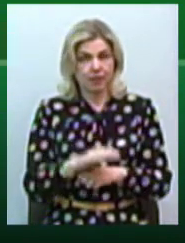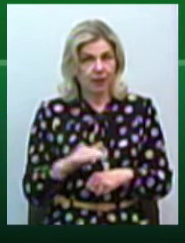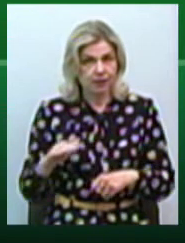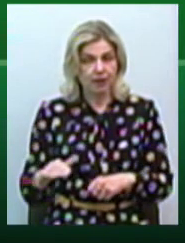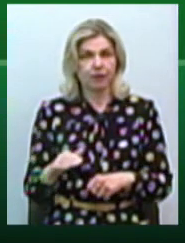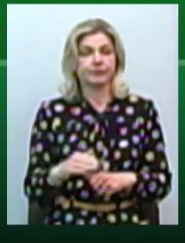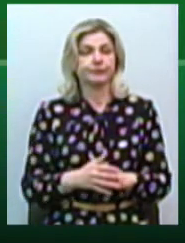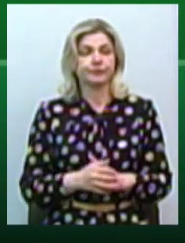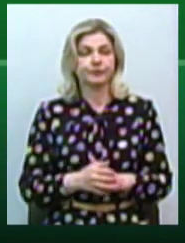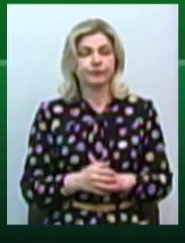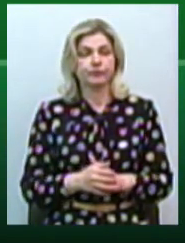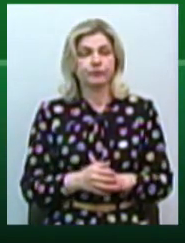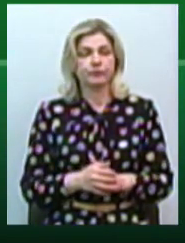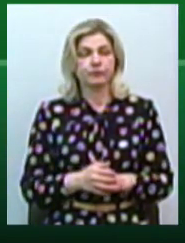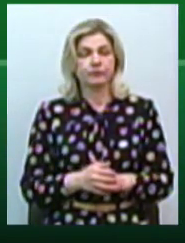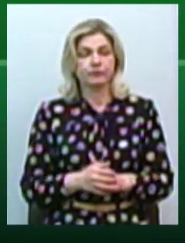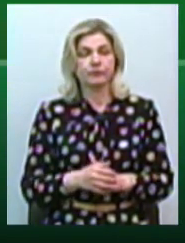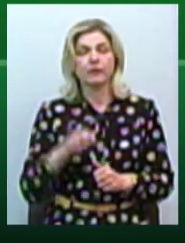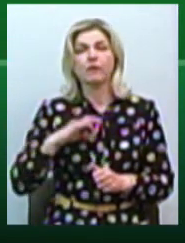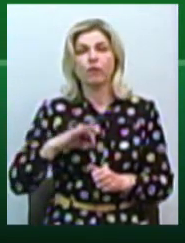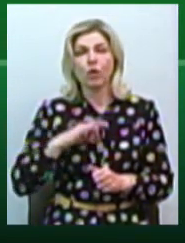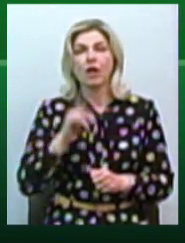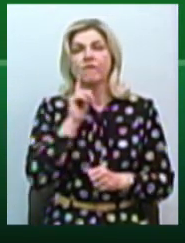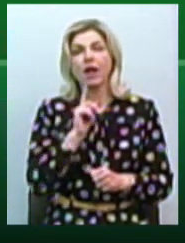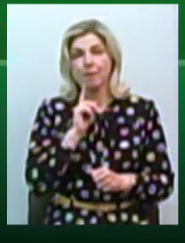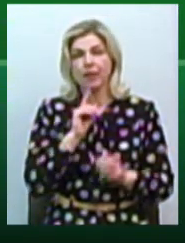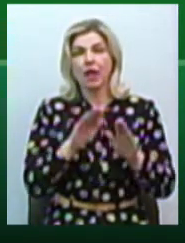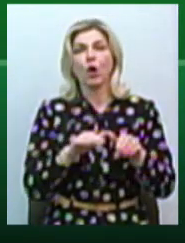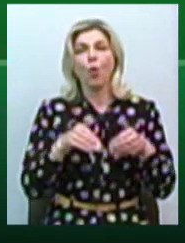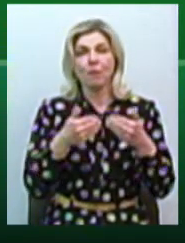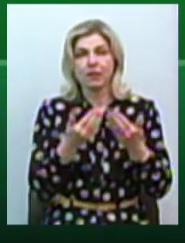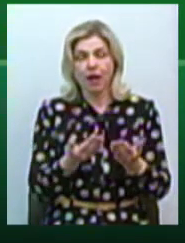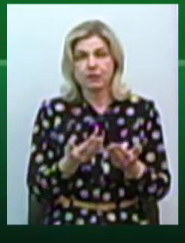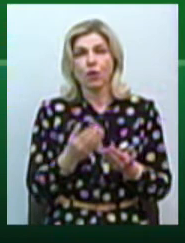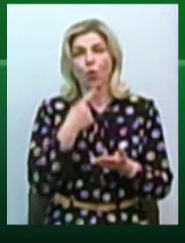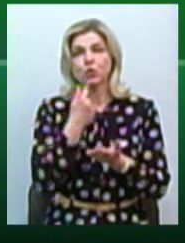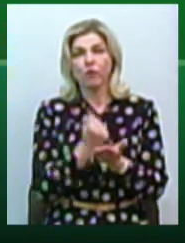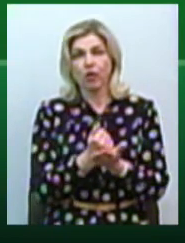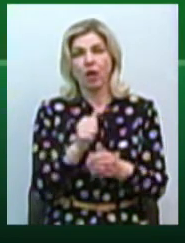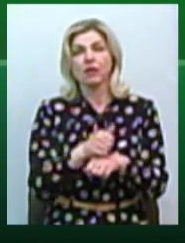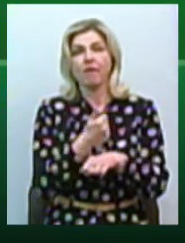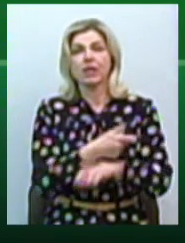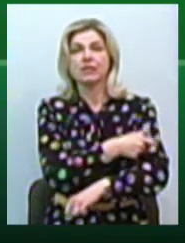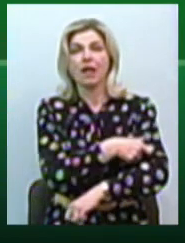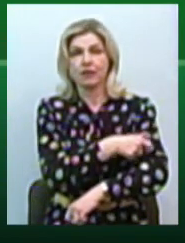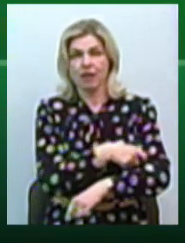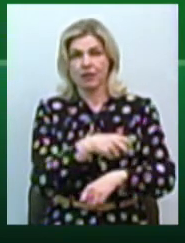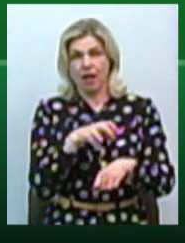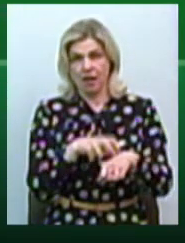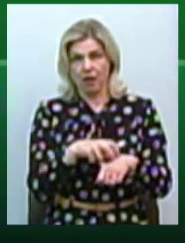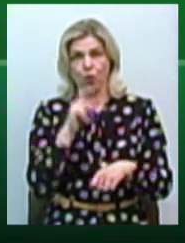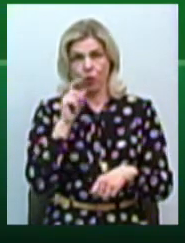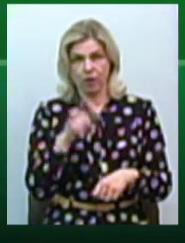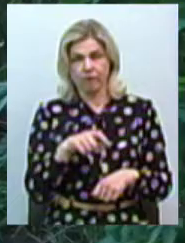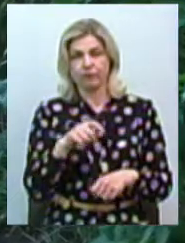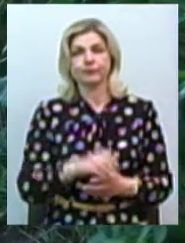дитячими садочками використовуються тимчасові рекомендації, затверджені головним санітарним лікарем України